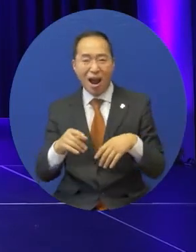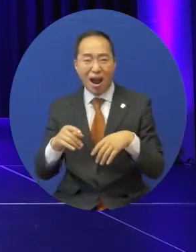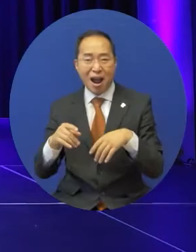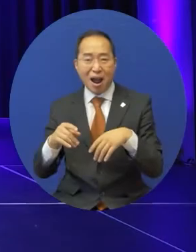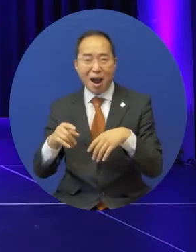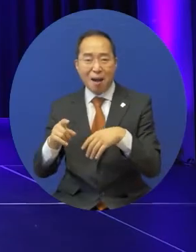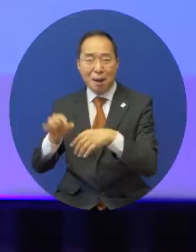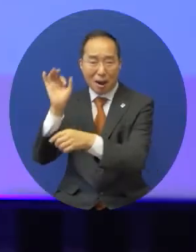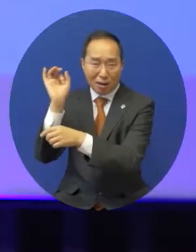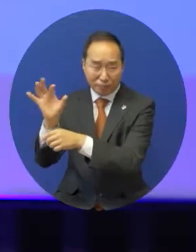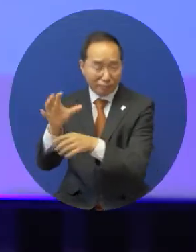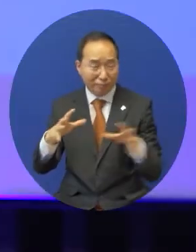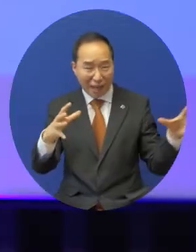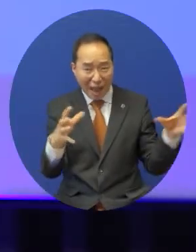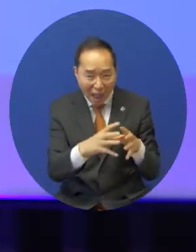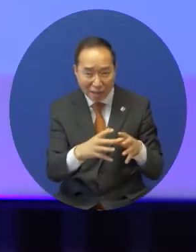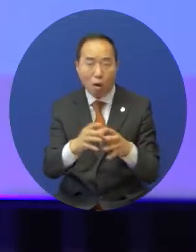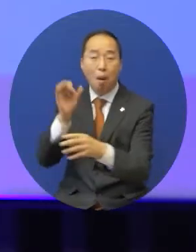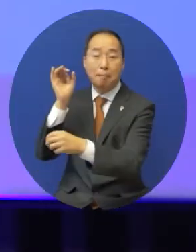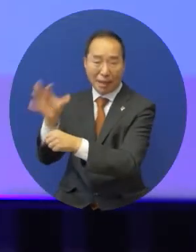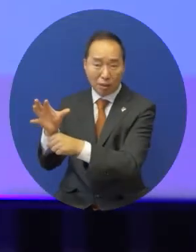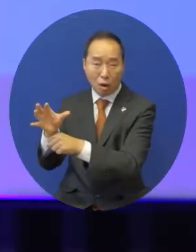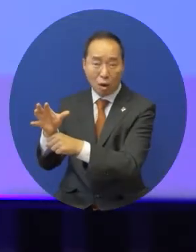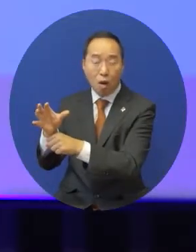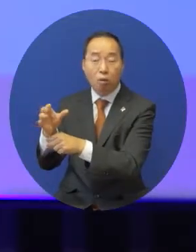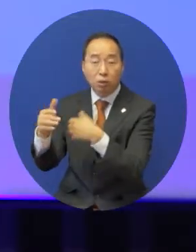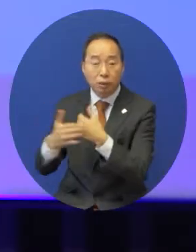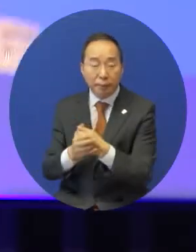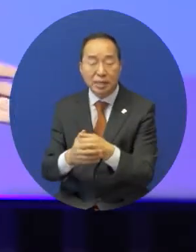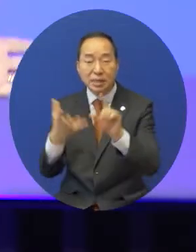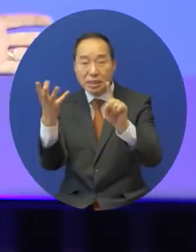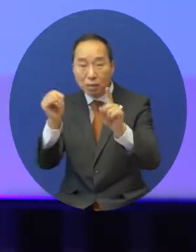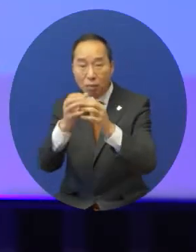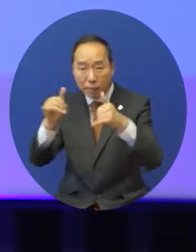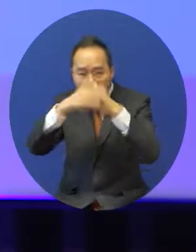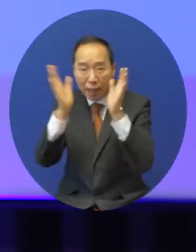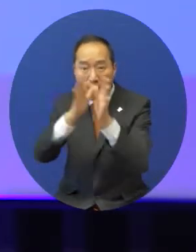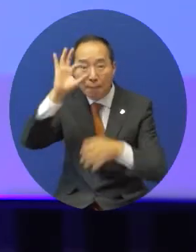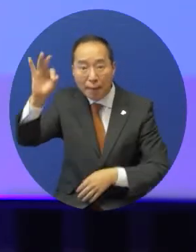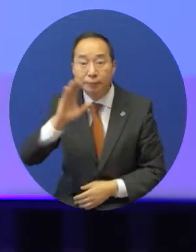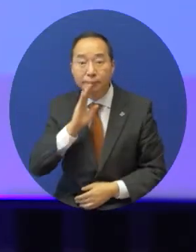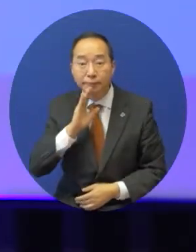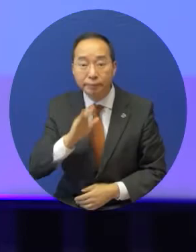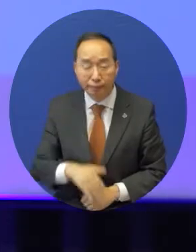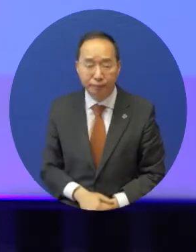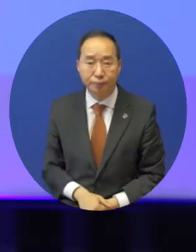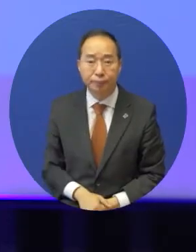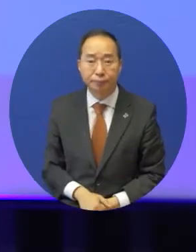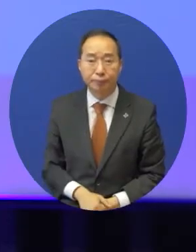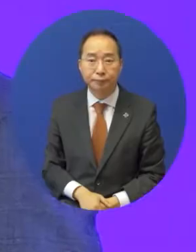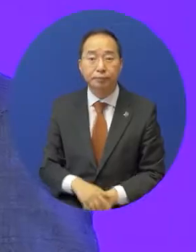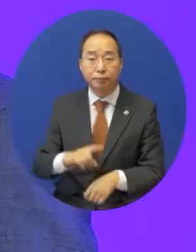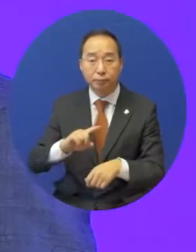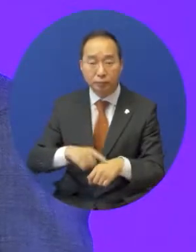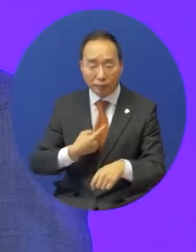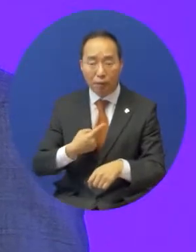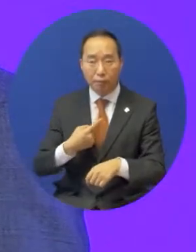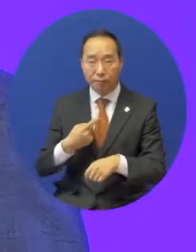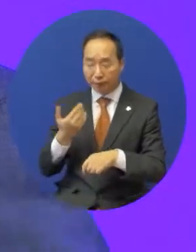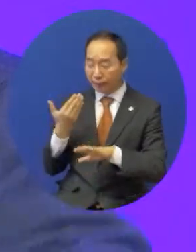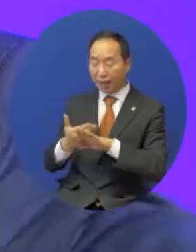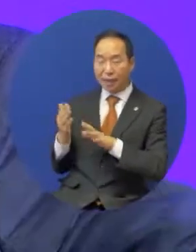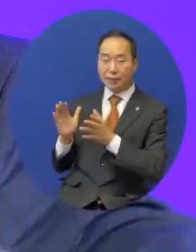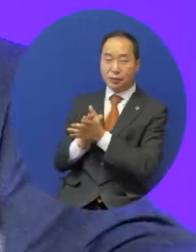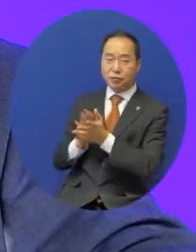BTS 뮤직비디오는 만들자마자 어떻게 돼요? 1억 명이 다 보겠죠. 자기가 투자한 뮤직비디오인데.